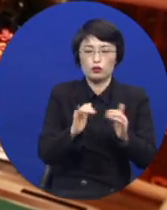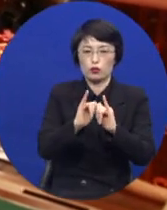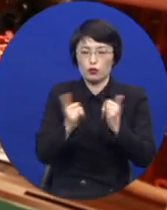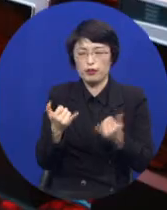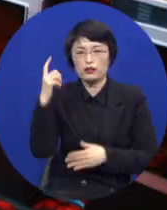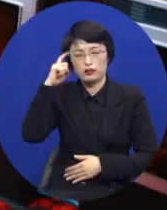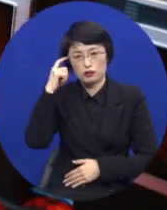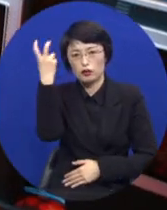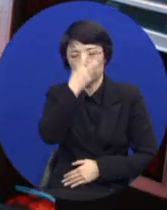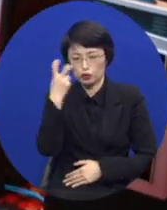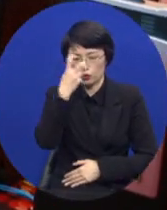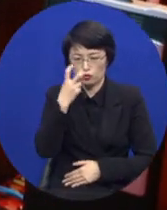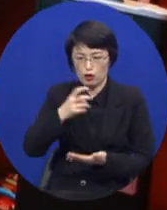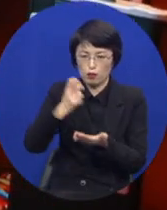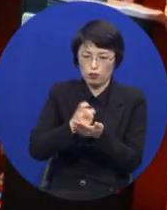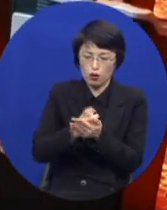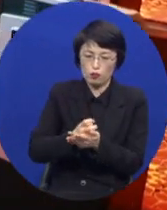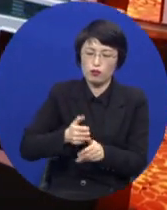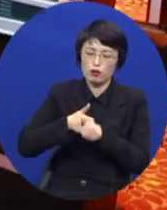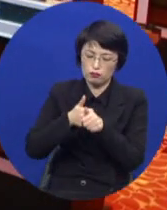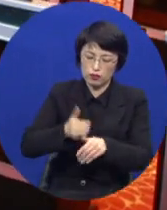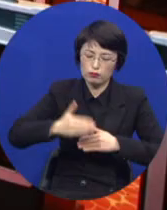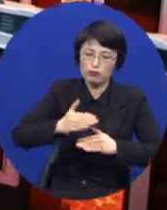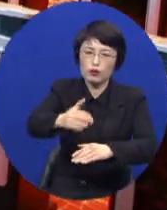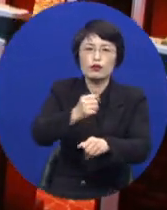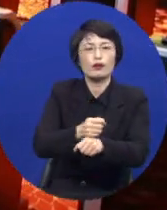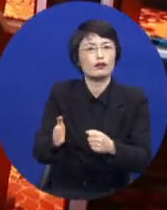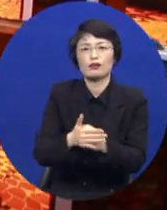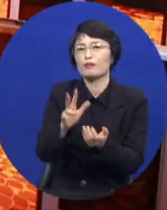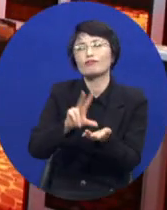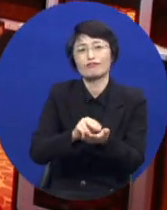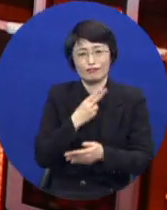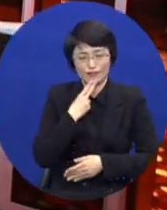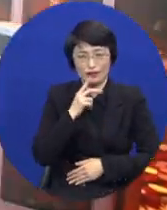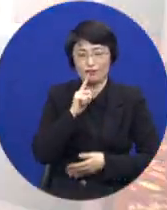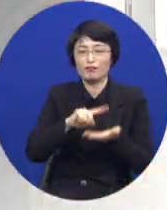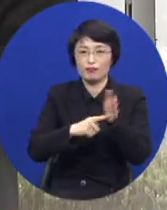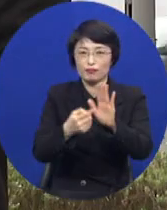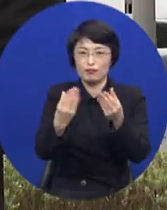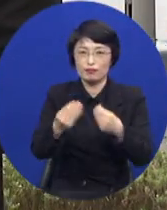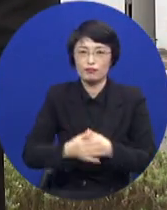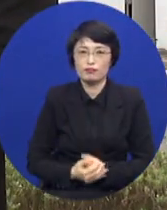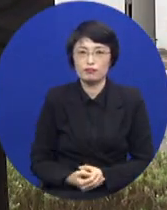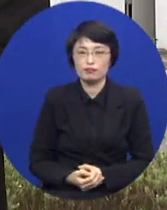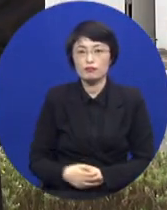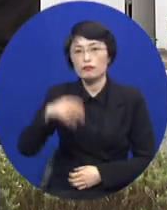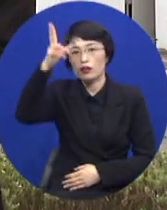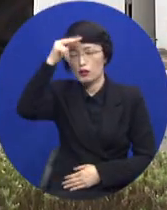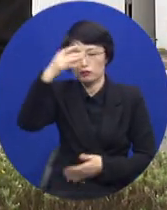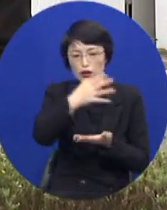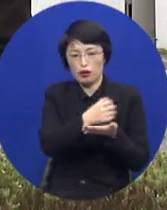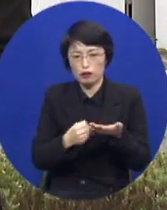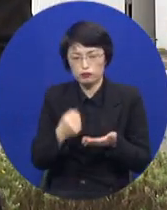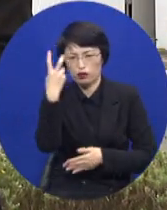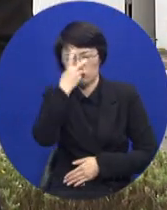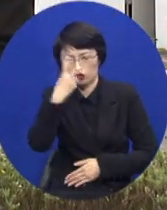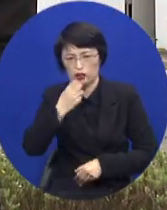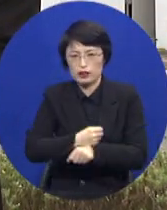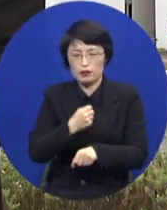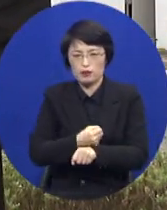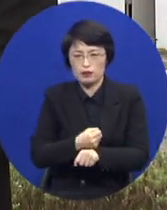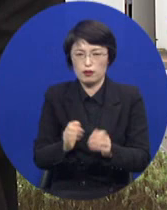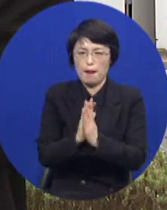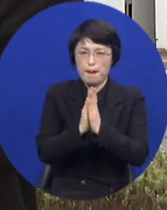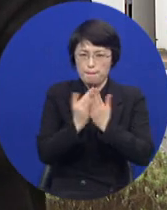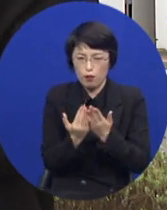조례 와 절차에 따라 진행해 아무런 문제가 없다 는 입장을 밝혔습니다 경찰이 압수수색 까지 하며 본격적으로